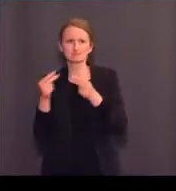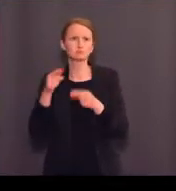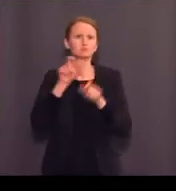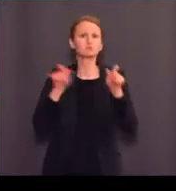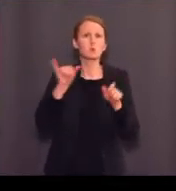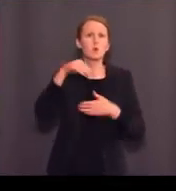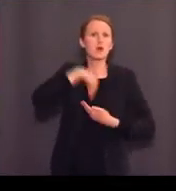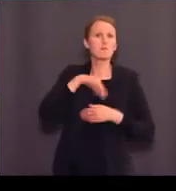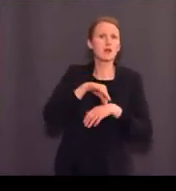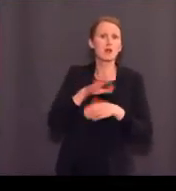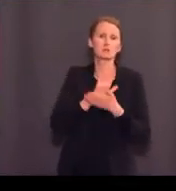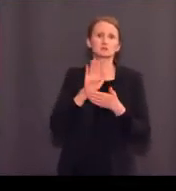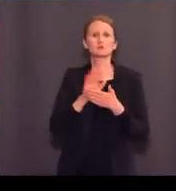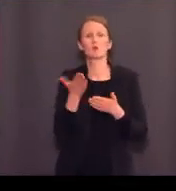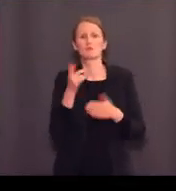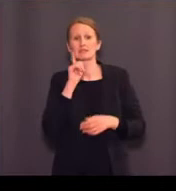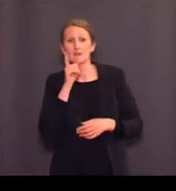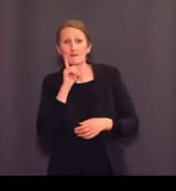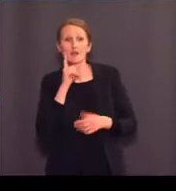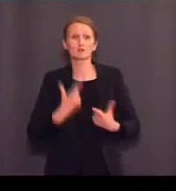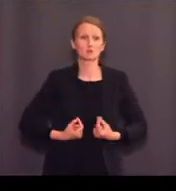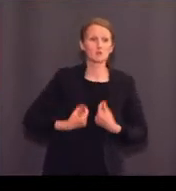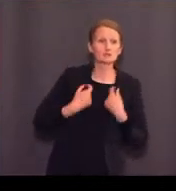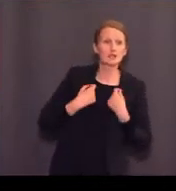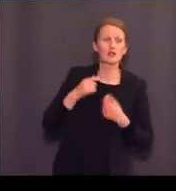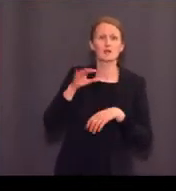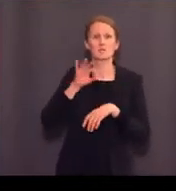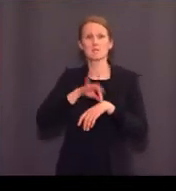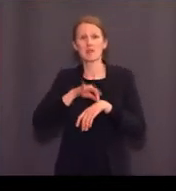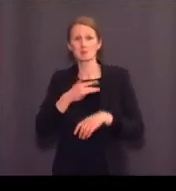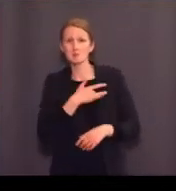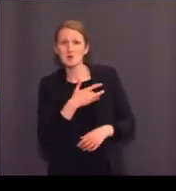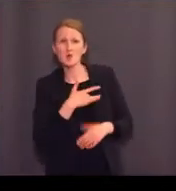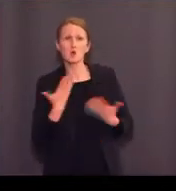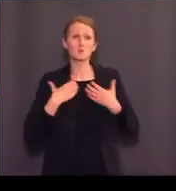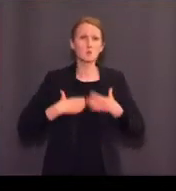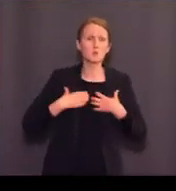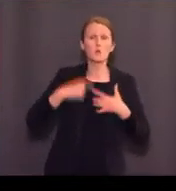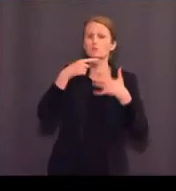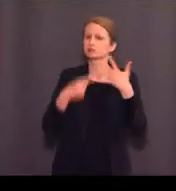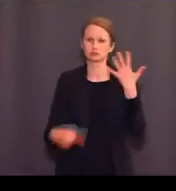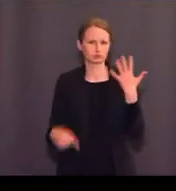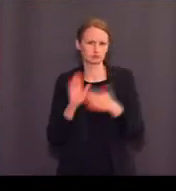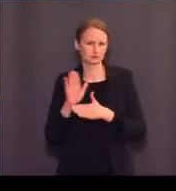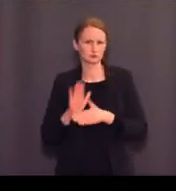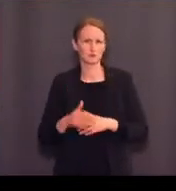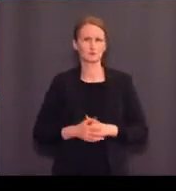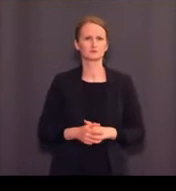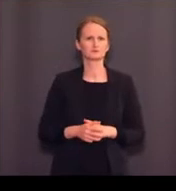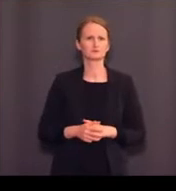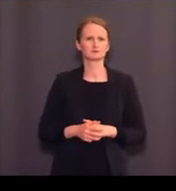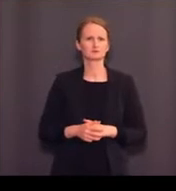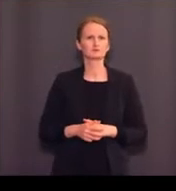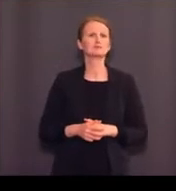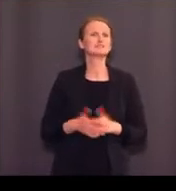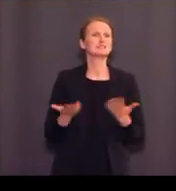les maladies cardiaques et pulmonaires sont des exemples de ces pathologies. Vous trouverez toutefois une